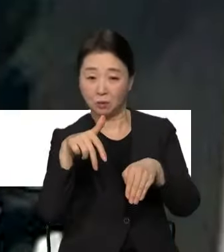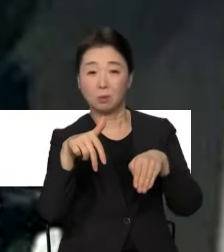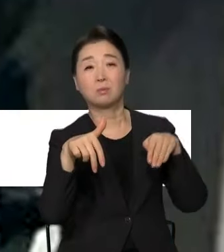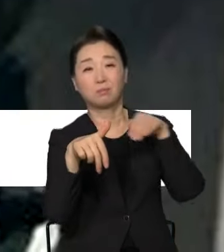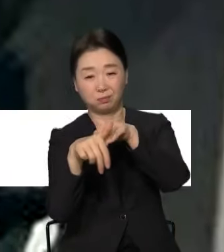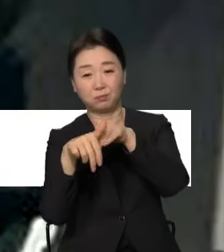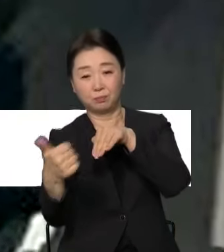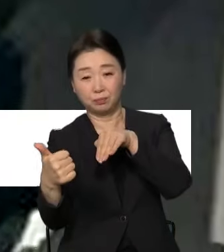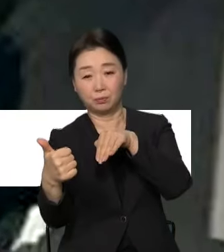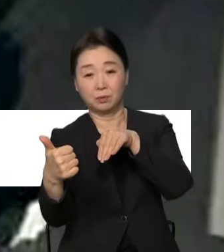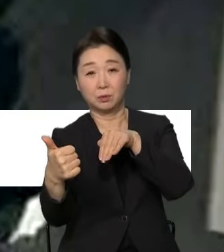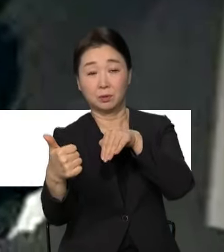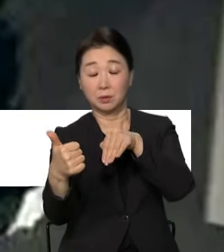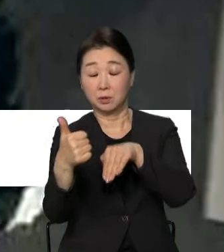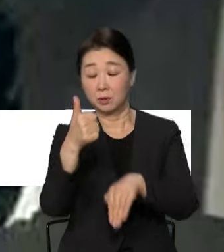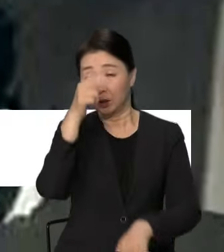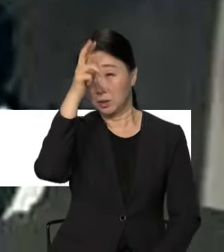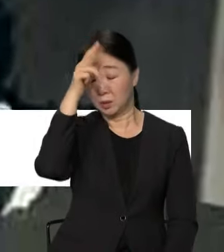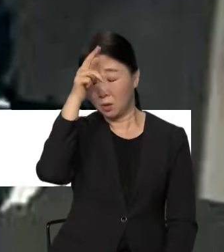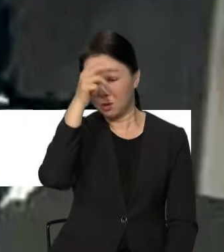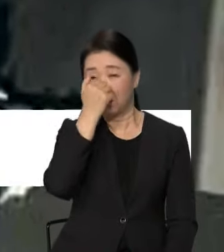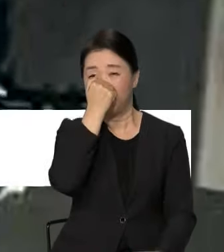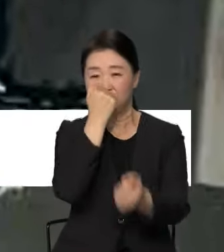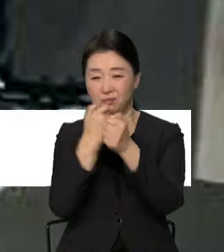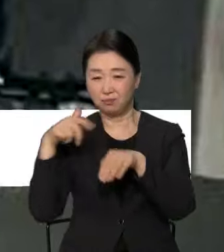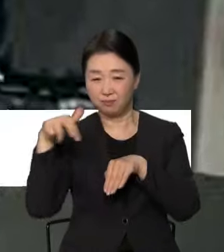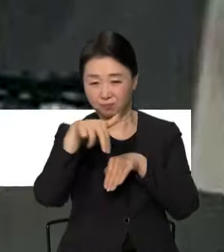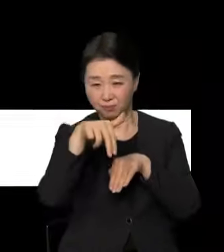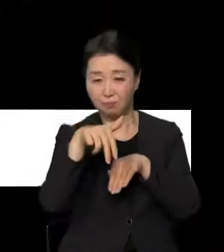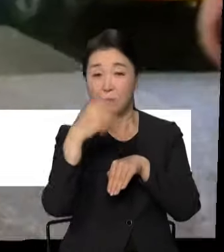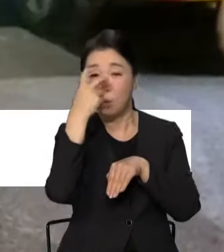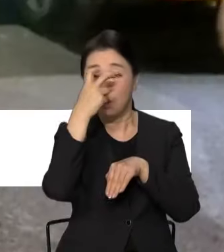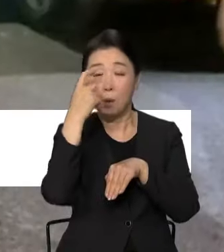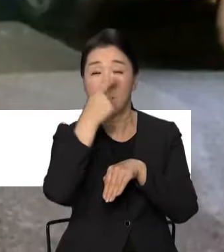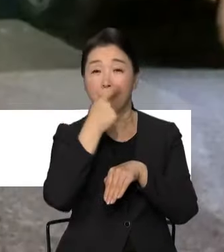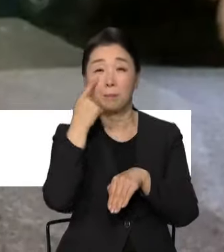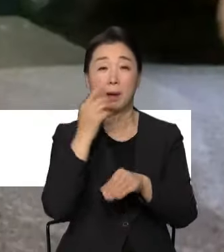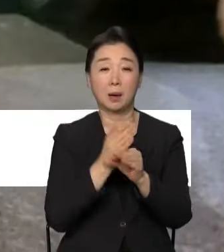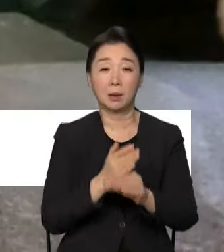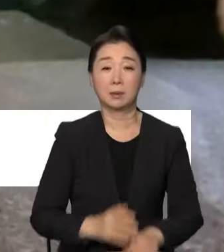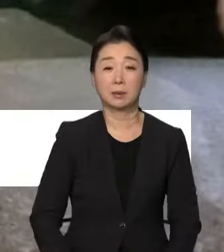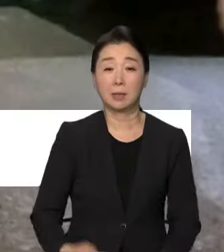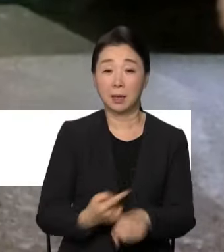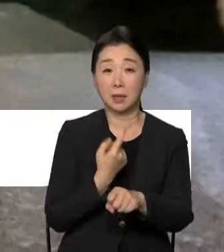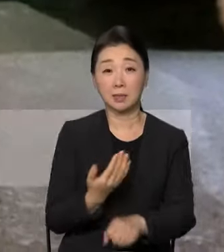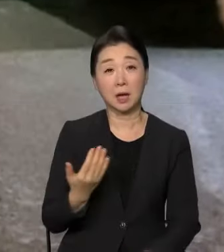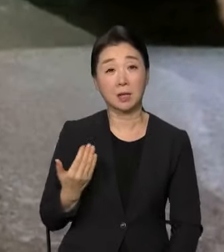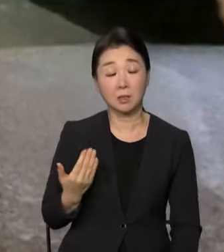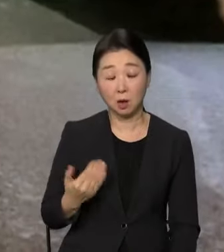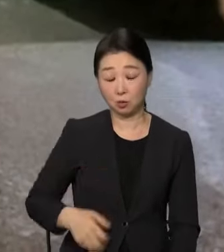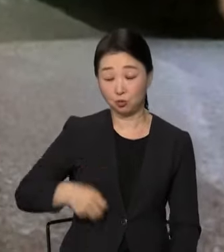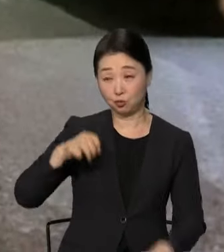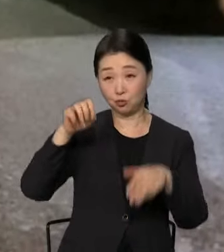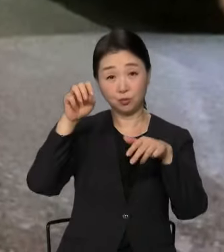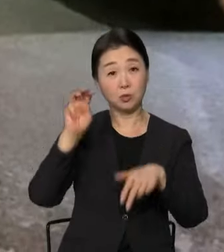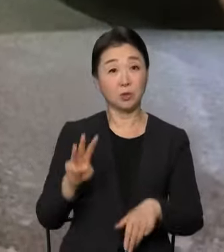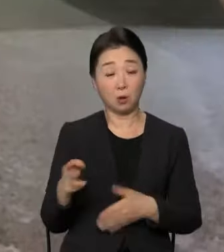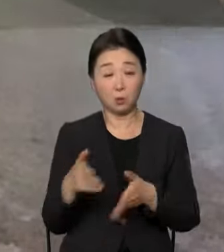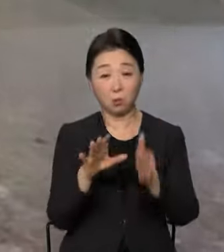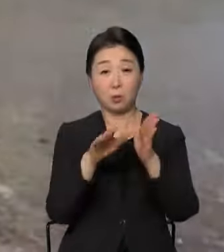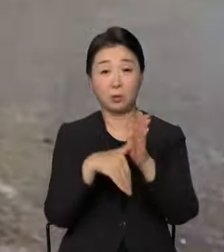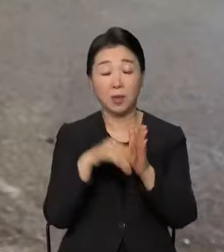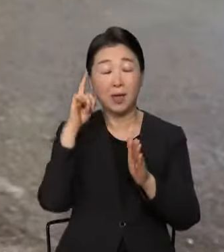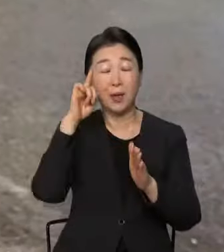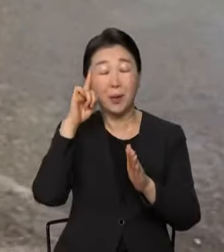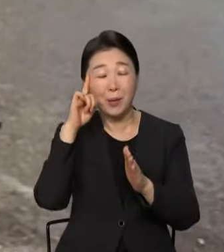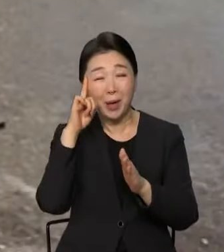숨졌습니다. 경찰은 무단횡단 사고로 보고 사고 경위를 조사 중입니다. 이보다 약 1시간 전에는 춘천의 한 도로에서 비보호